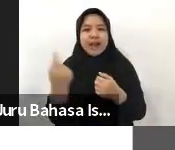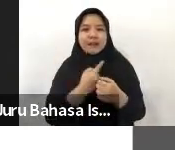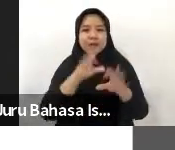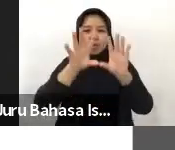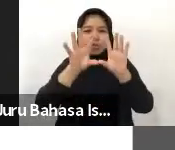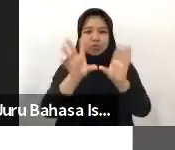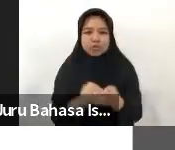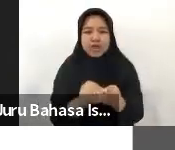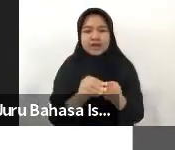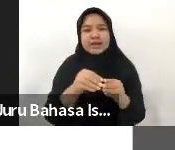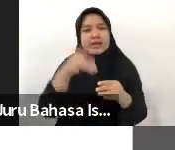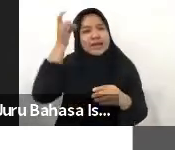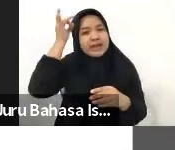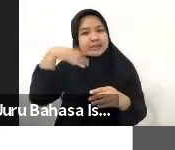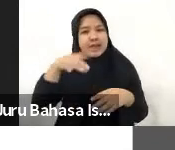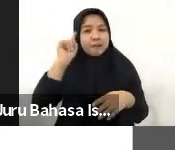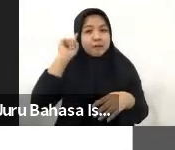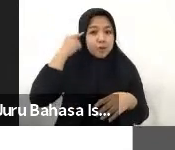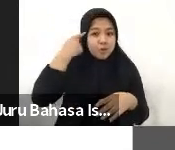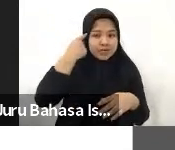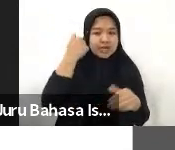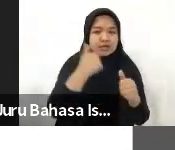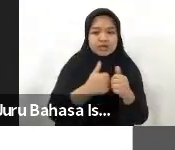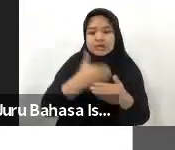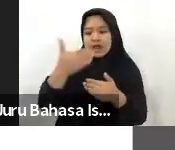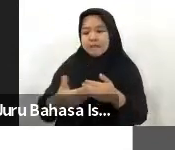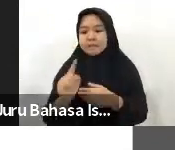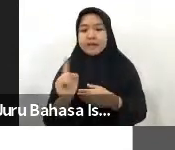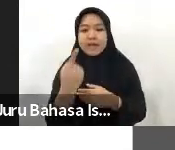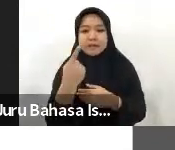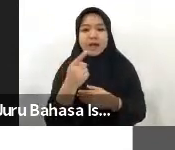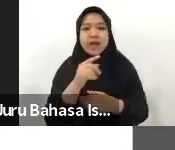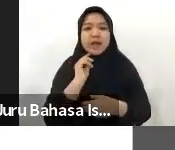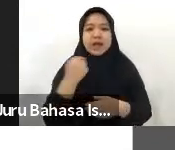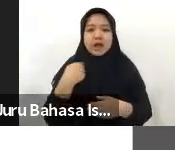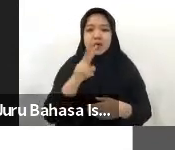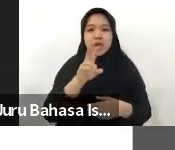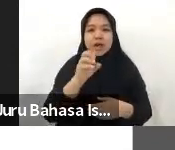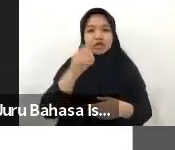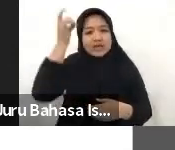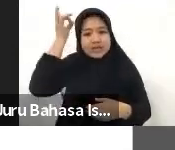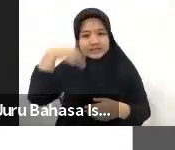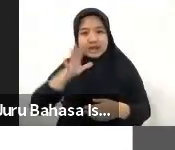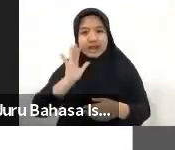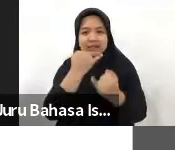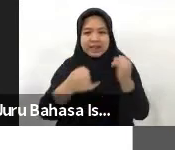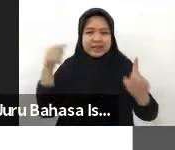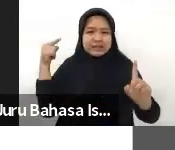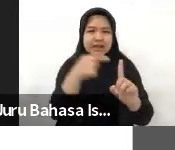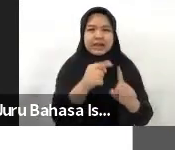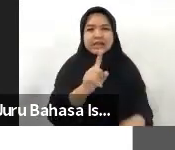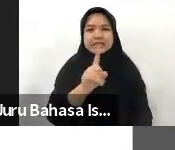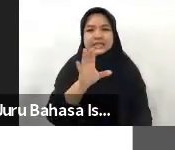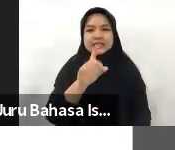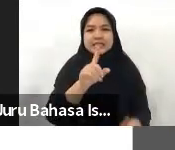dari desa Peduli itu ke tahap pertama di 200 desa, target terakhir nanti ada akan mencapai sekitar 1.000